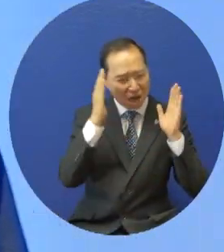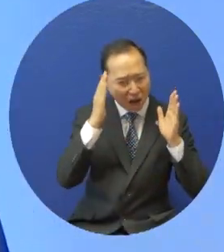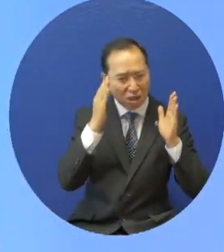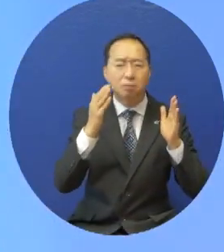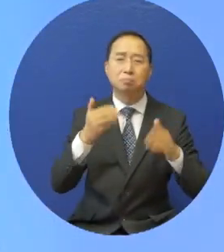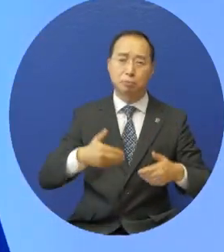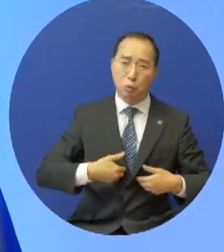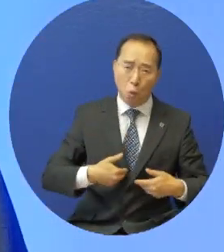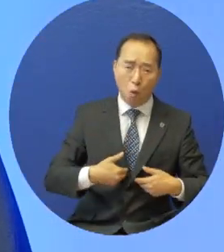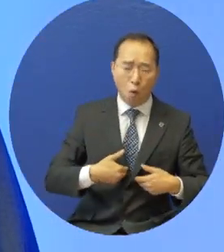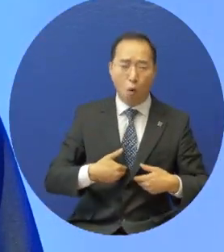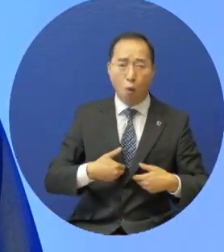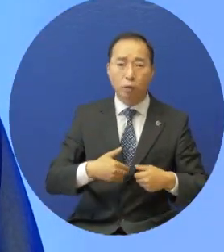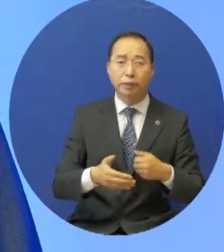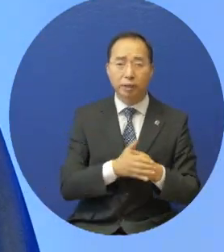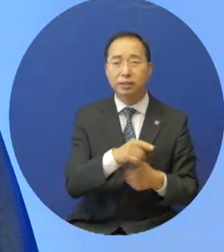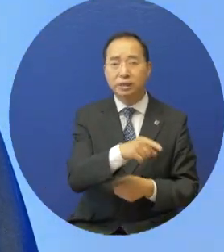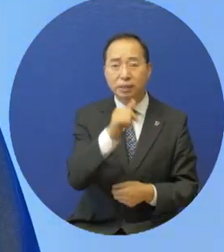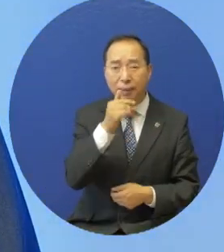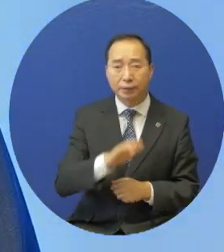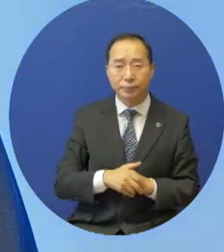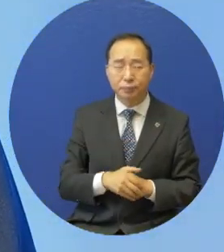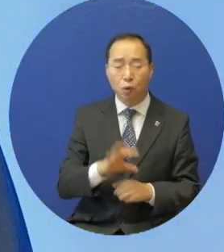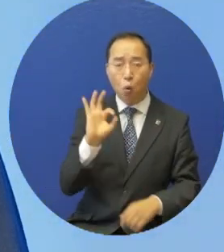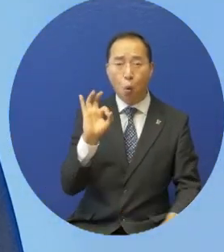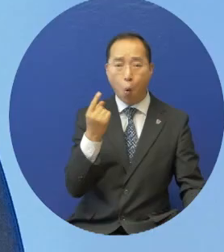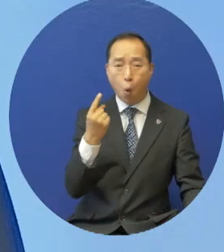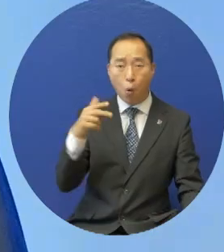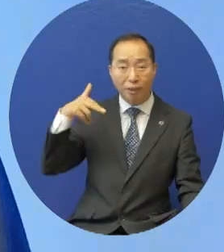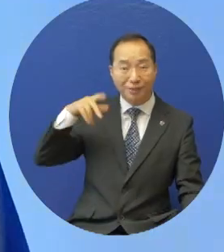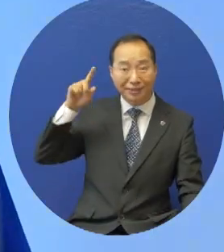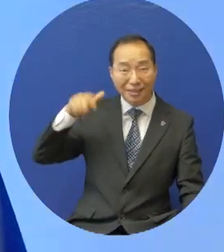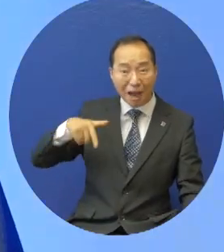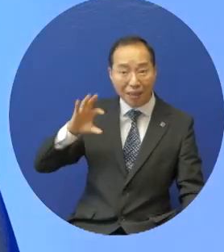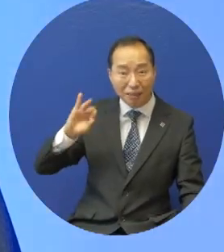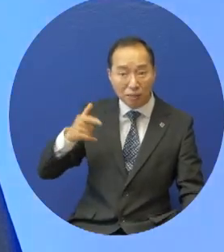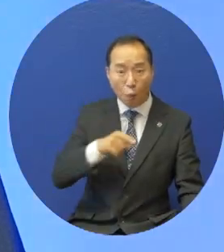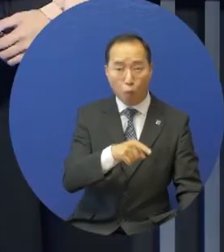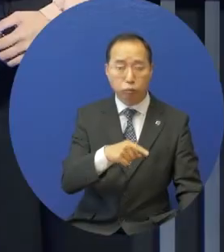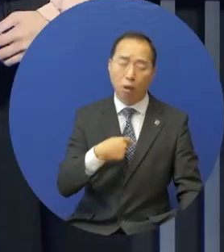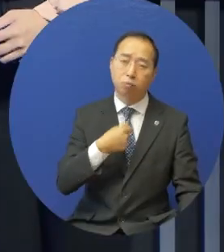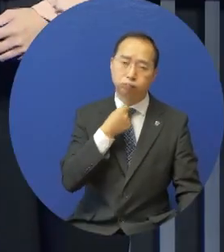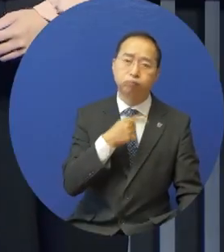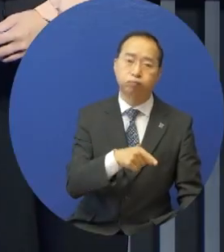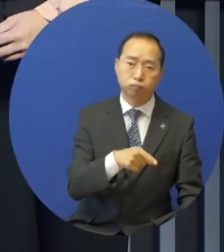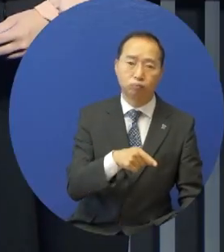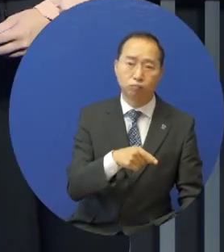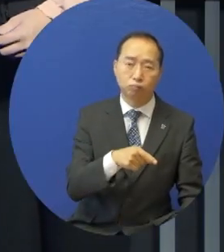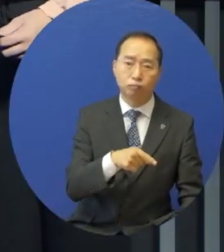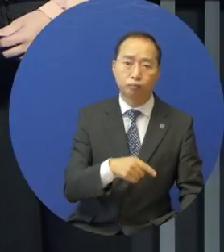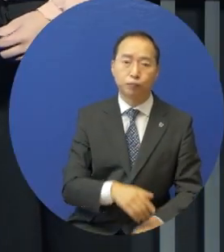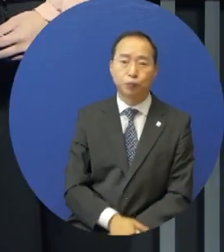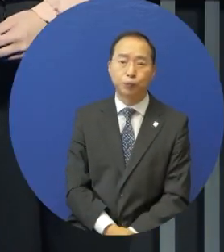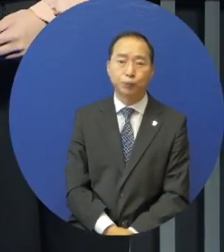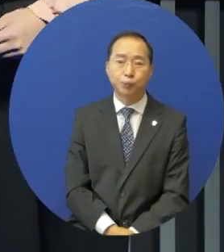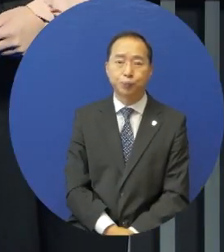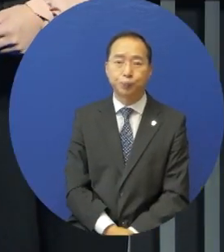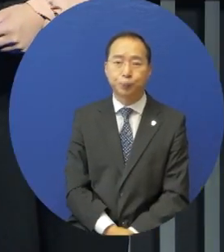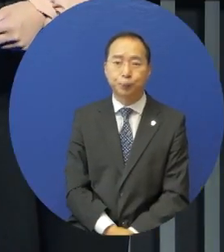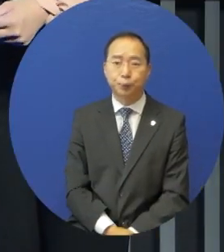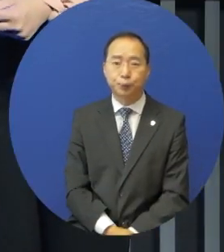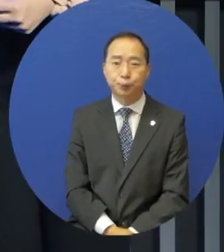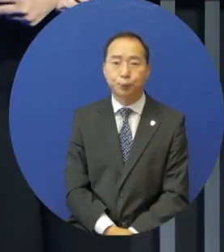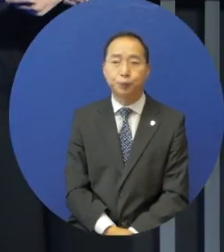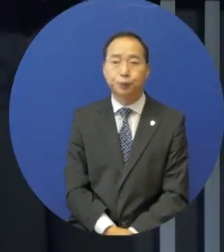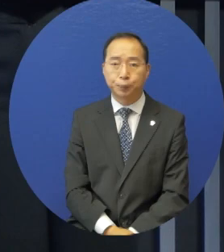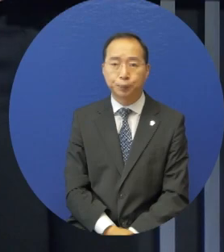지식도 필요하지만 그런 문제의식 때문에 저는 오작인이 정말 당겼어요. 예. 그걸 오작인이라고 했거든요.